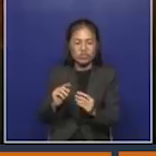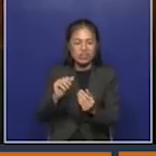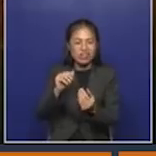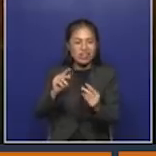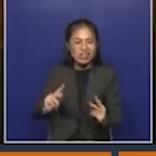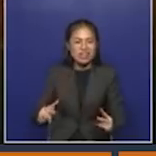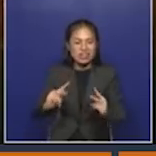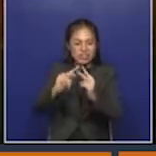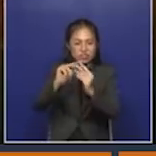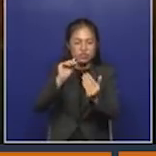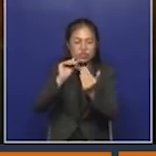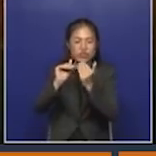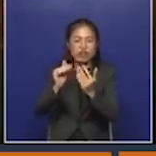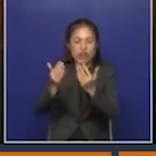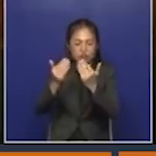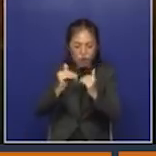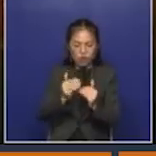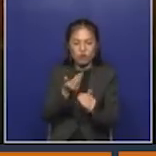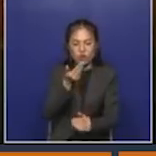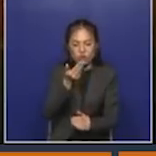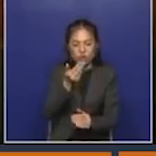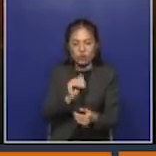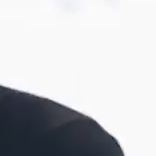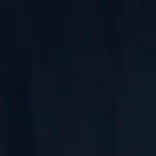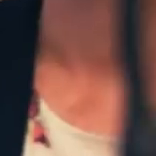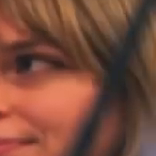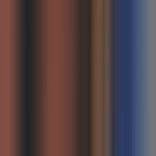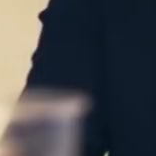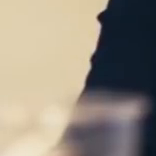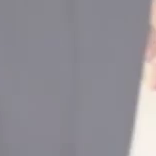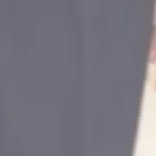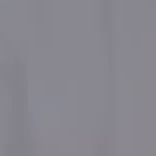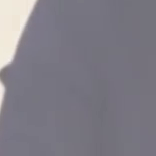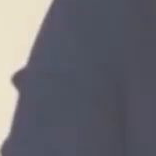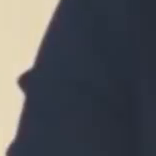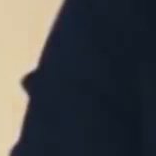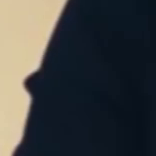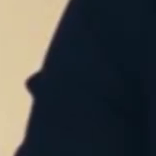52004ล้านบาทค่ะขอบคุณค่ะขอบคุณครับอ่า